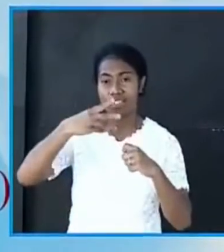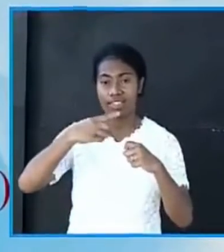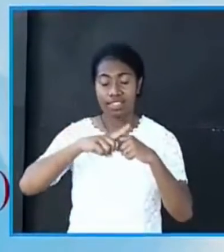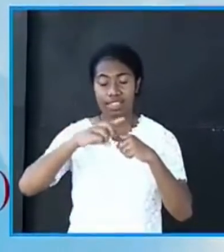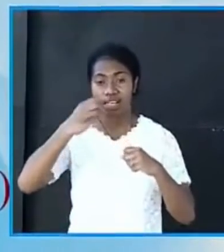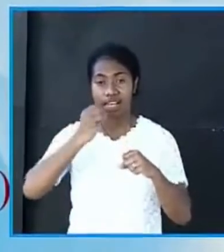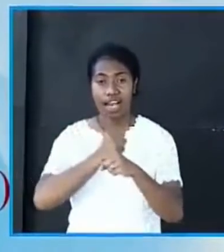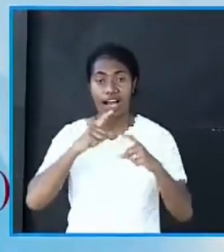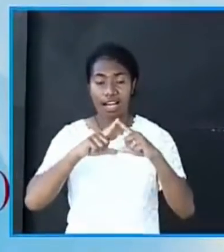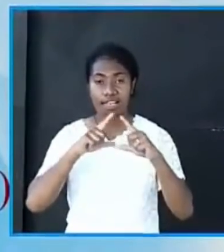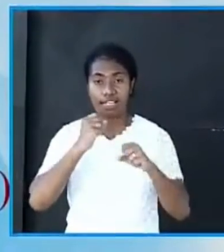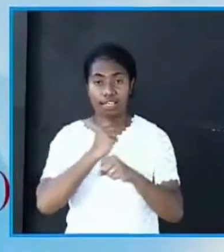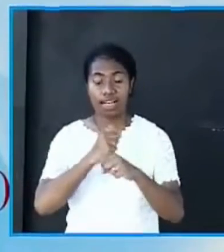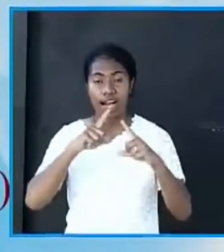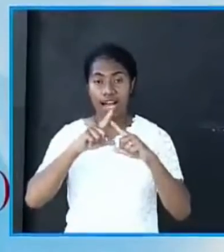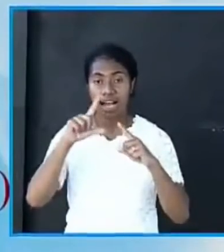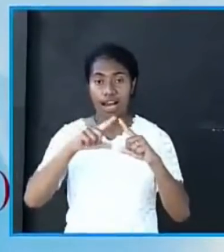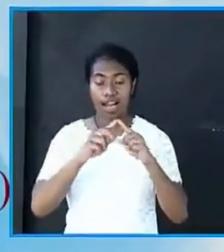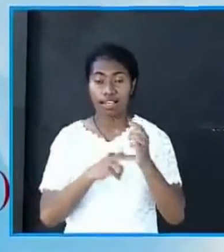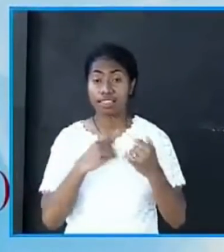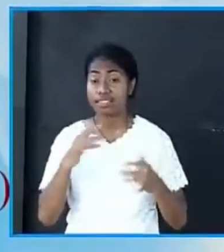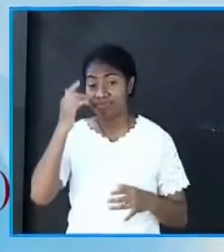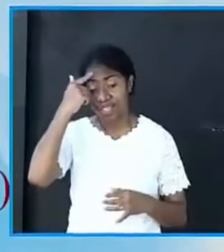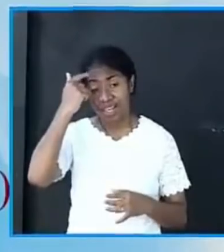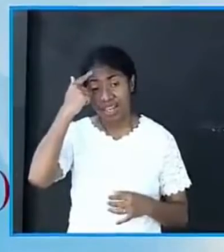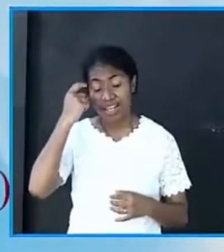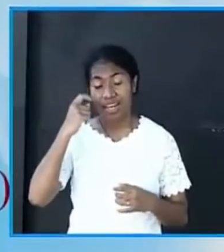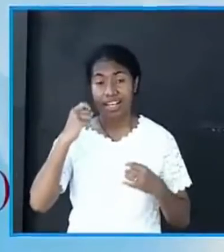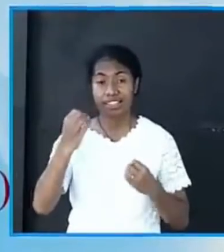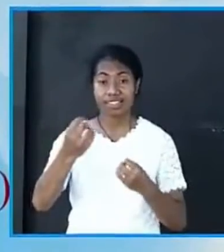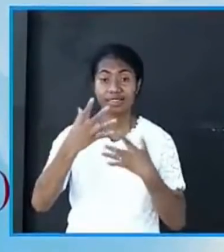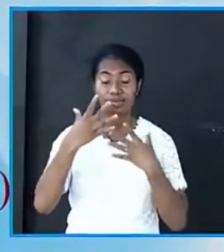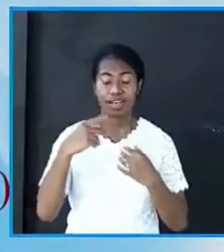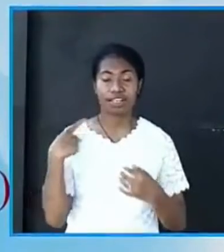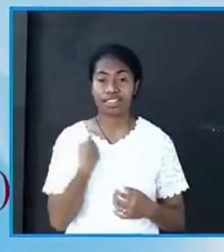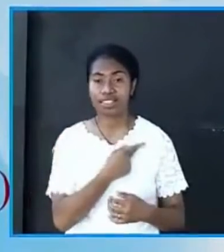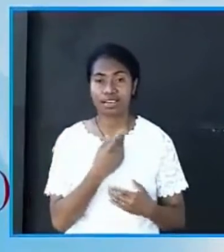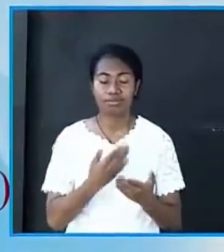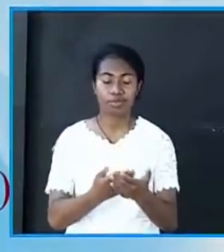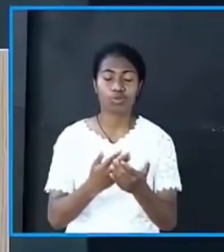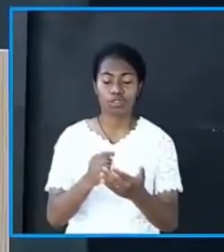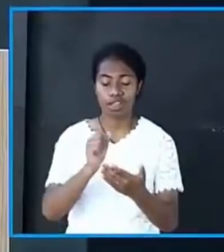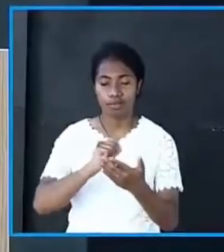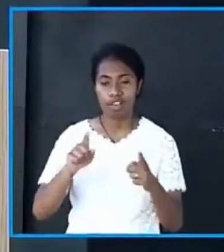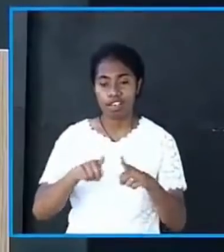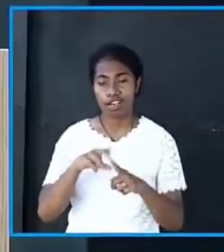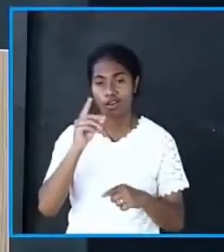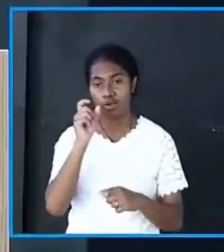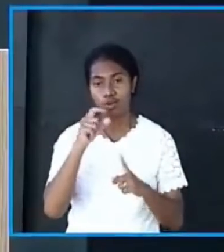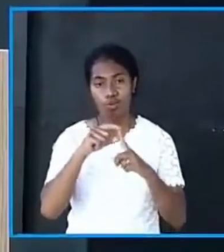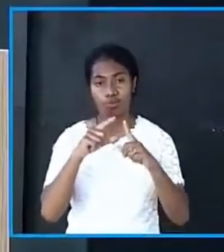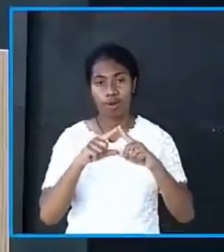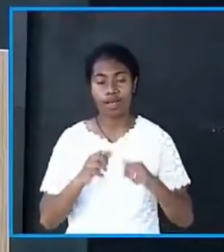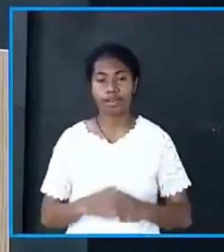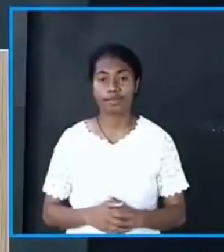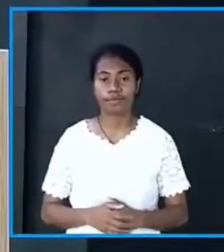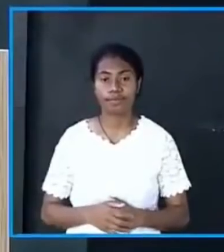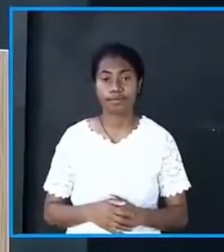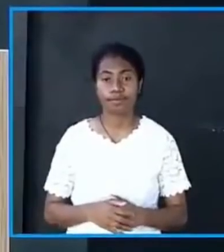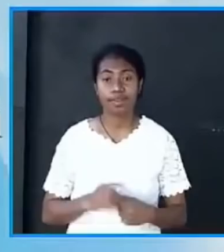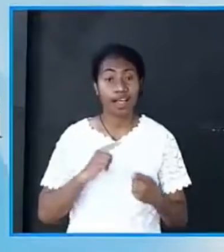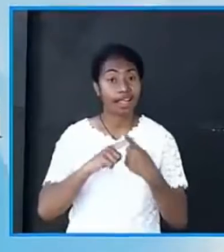bisa dalam diri kita karena Allah mencipta kita menurut gambar dan rupanya satu